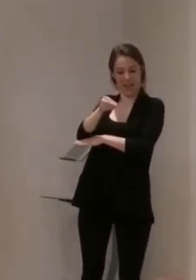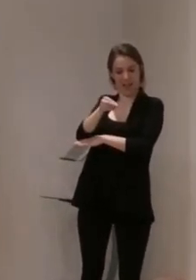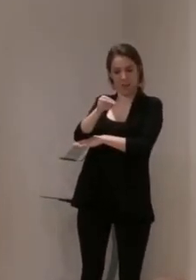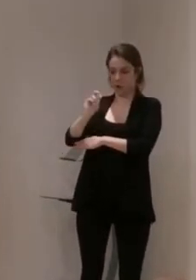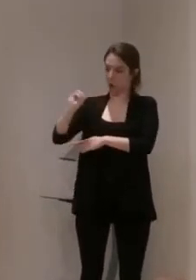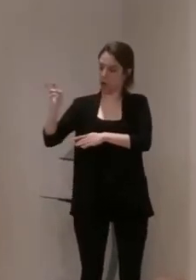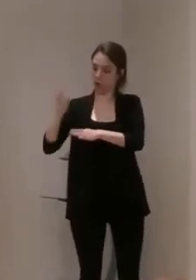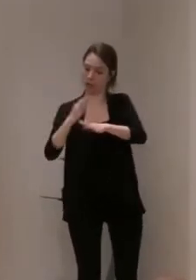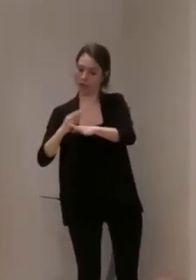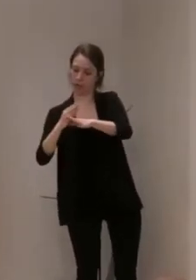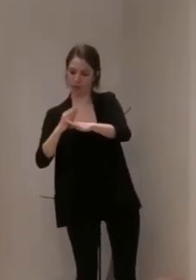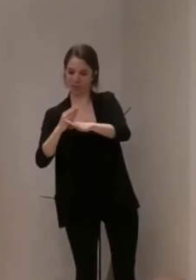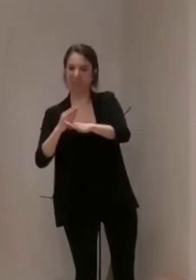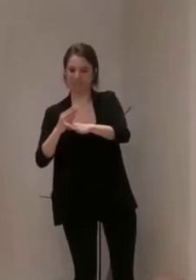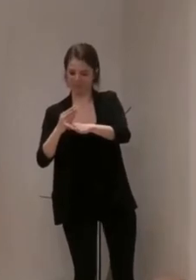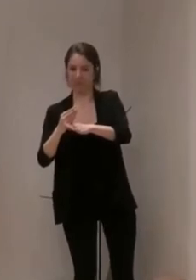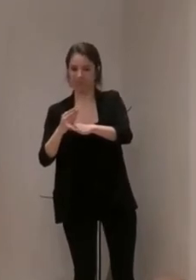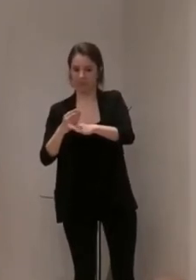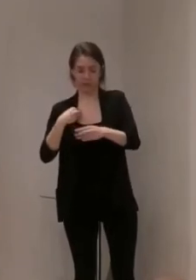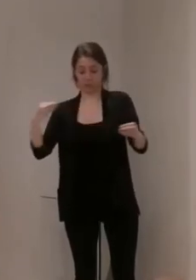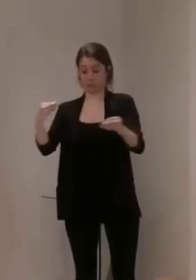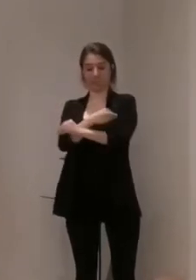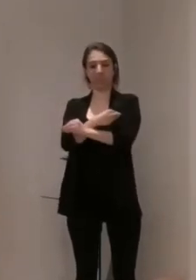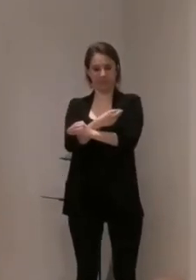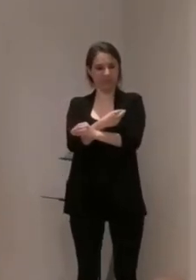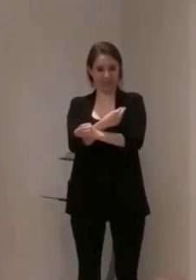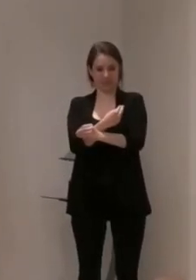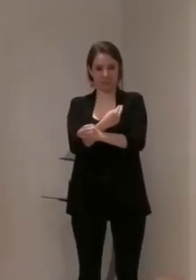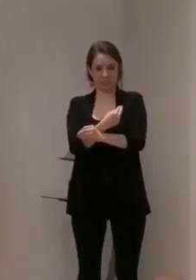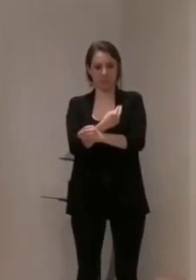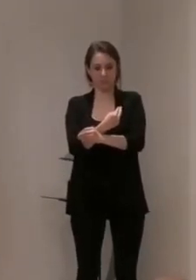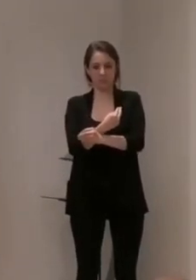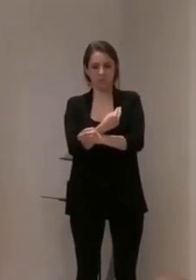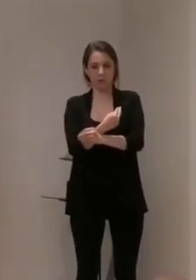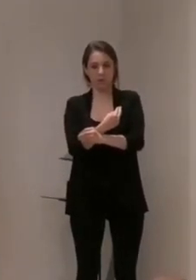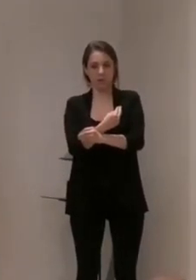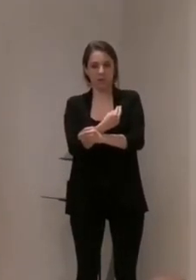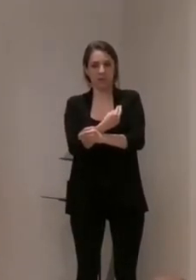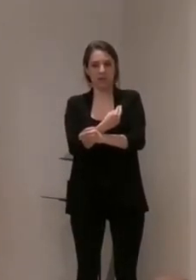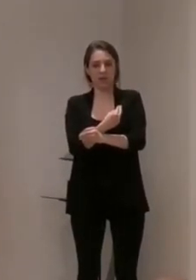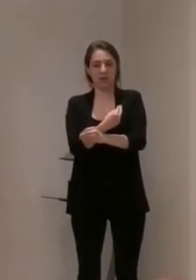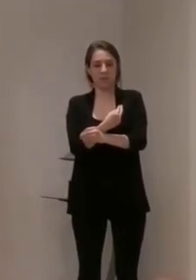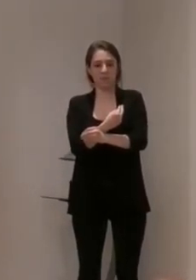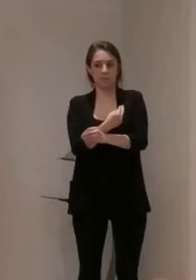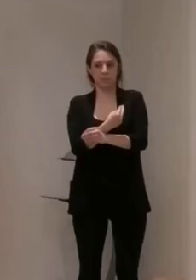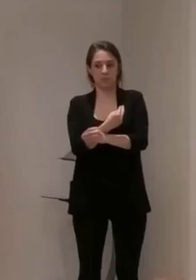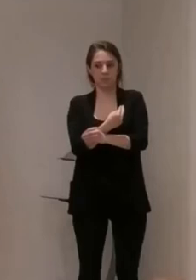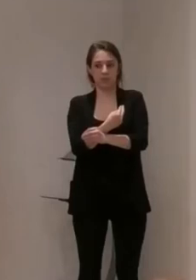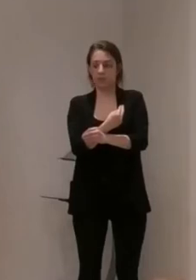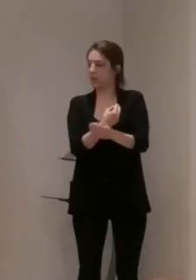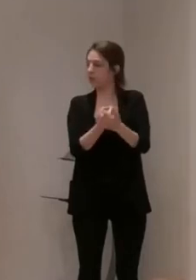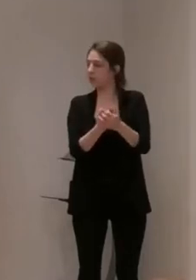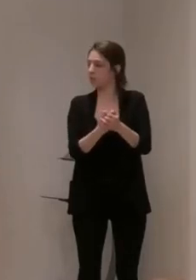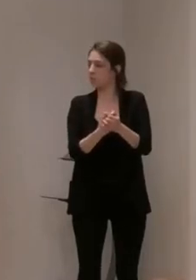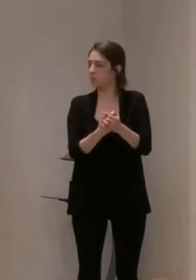però modificant-ho. El que no té sentit és dir, el que ens assenyalaria que no hi ha hagut un canvi real és que algú no s'ho digués.